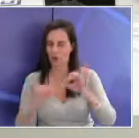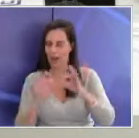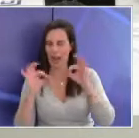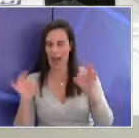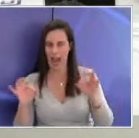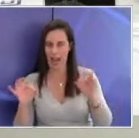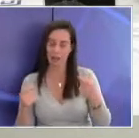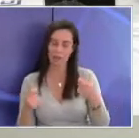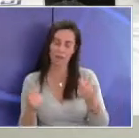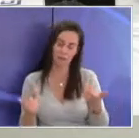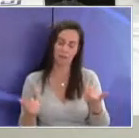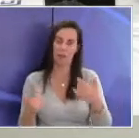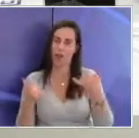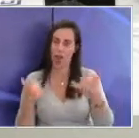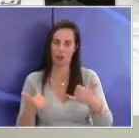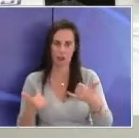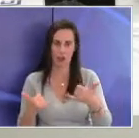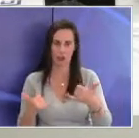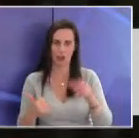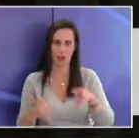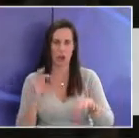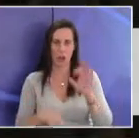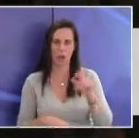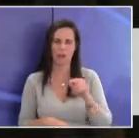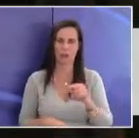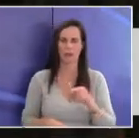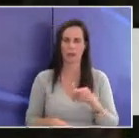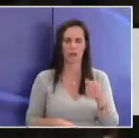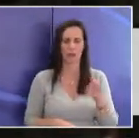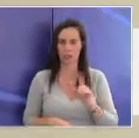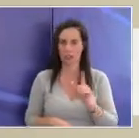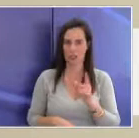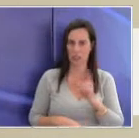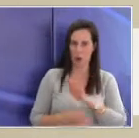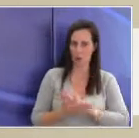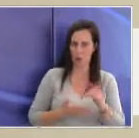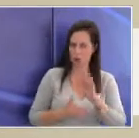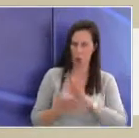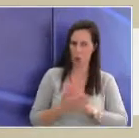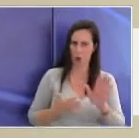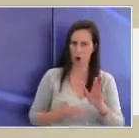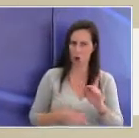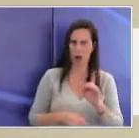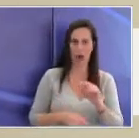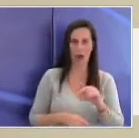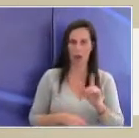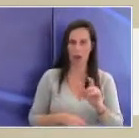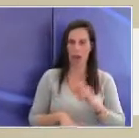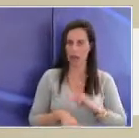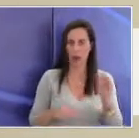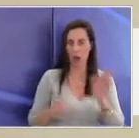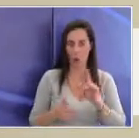או לא התעוררה, תלוי את מי שואלים, עכשיו כשיש בחירות. ואני לא מסתיר את זה, זה לא פשוט. זה לא פשוט, העיתוי לא